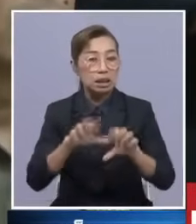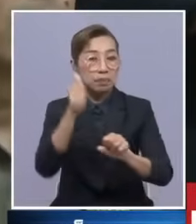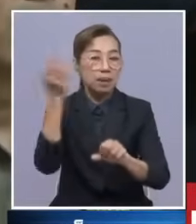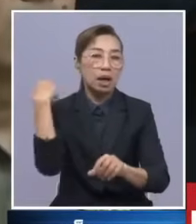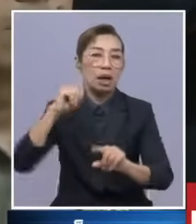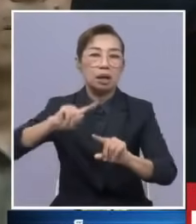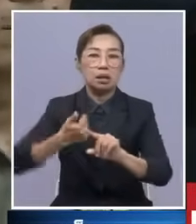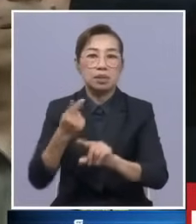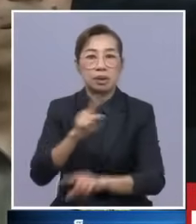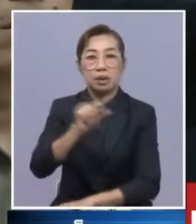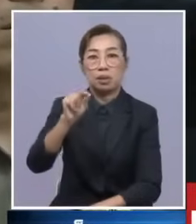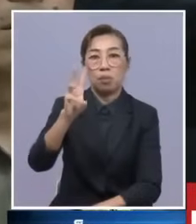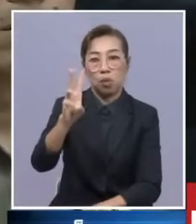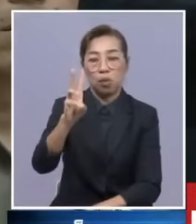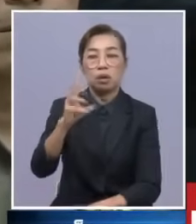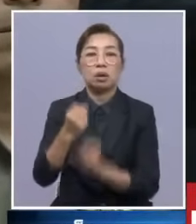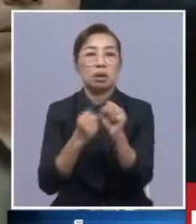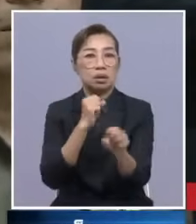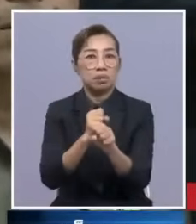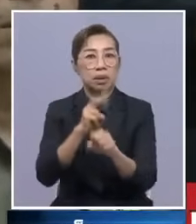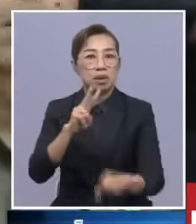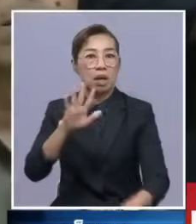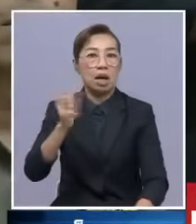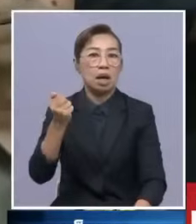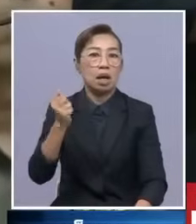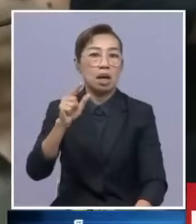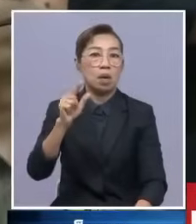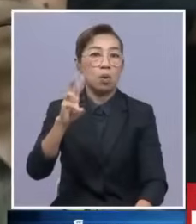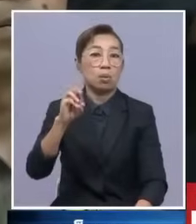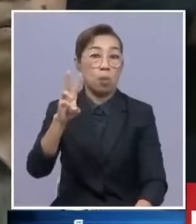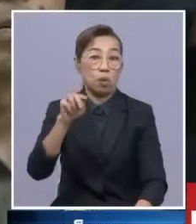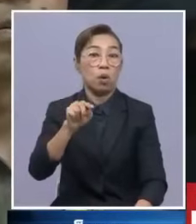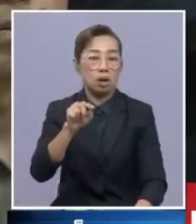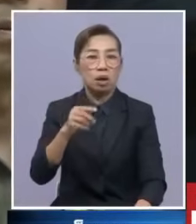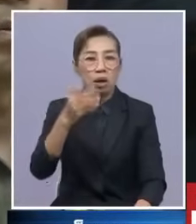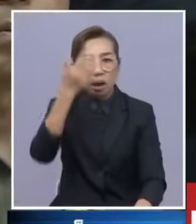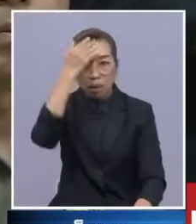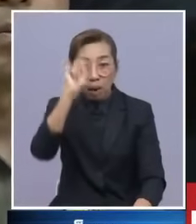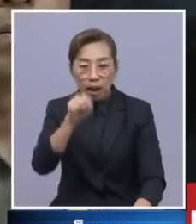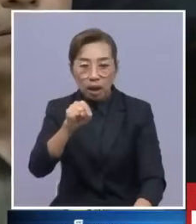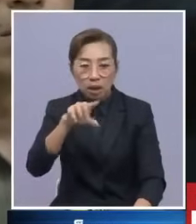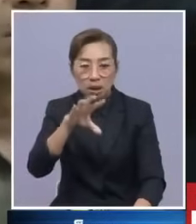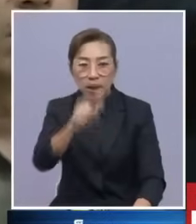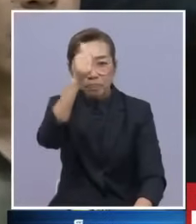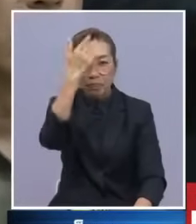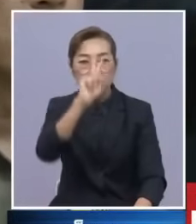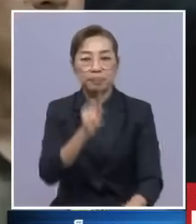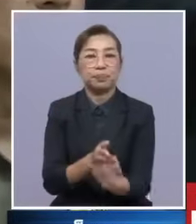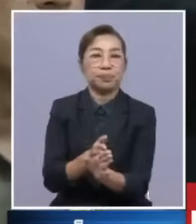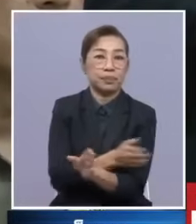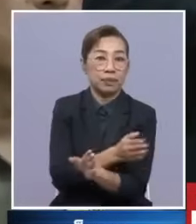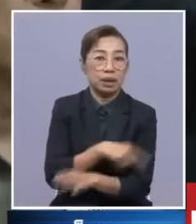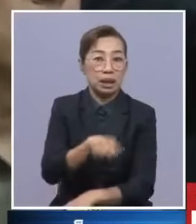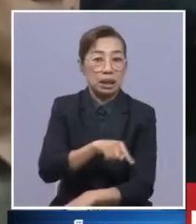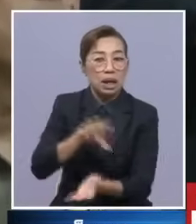26พฤศจิกายน2516ครับอันมาจากเนื่องจากว่าที่